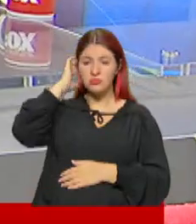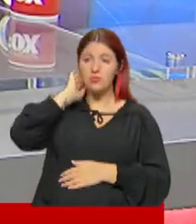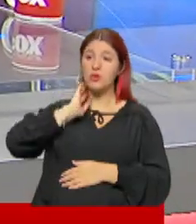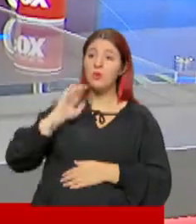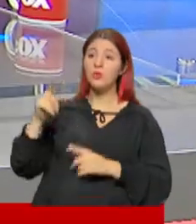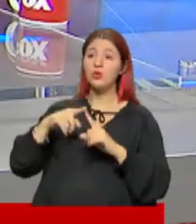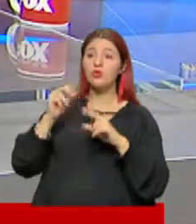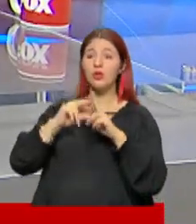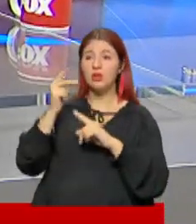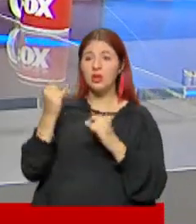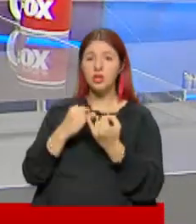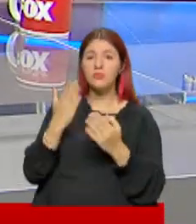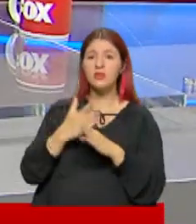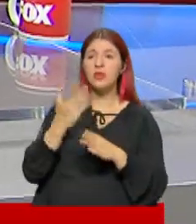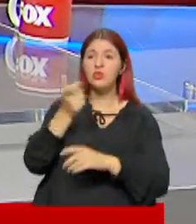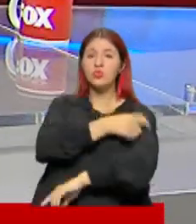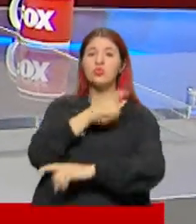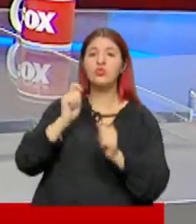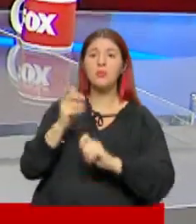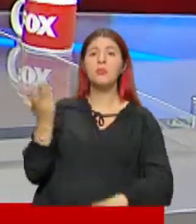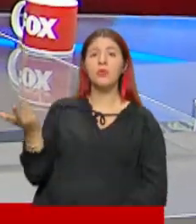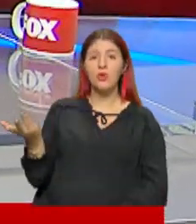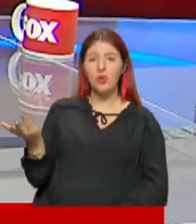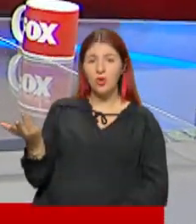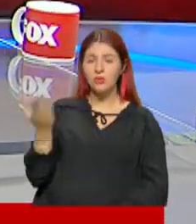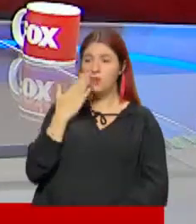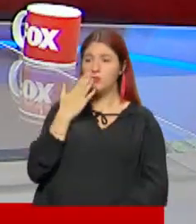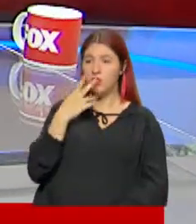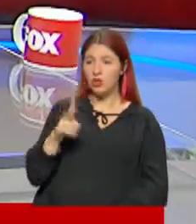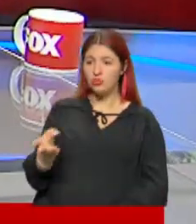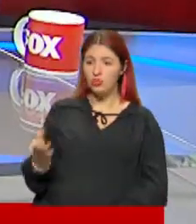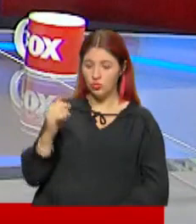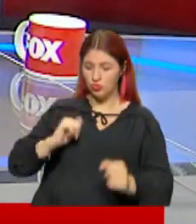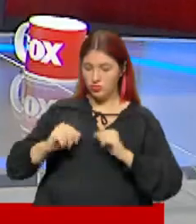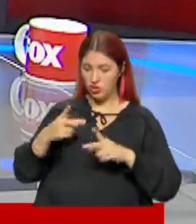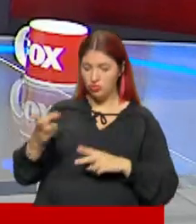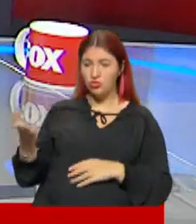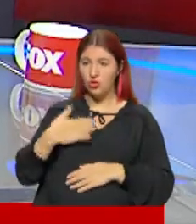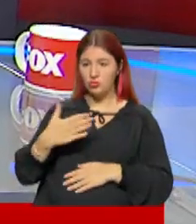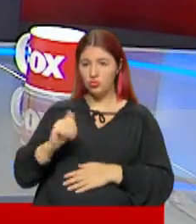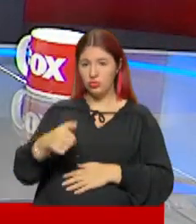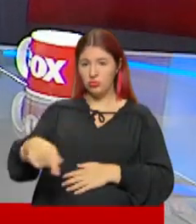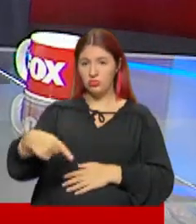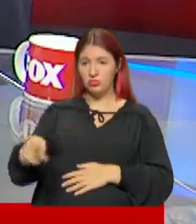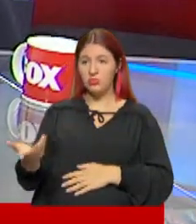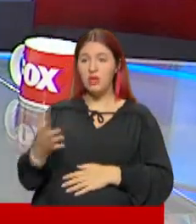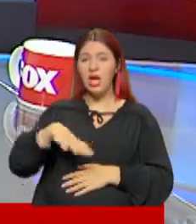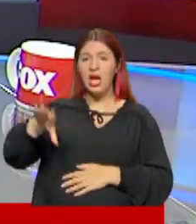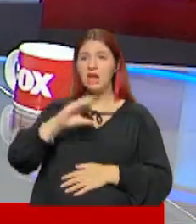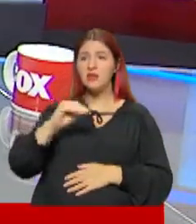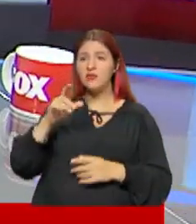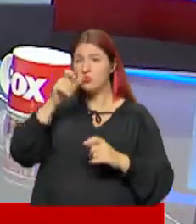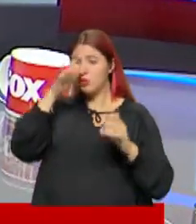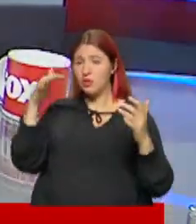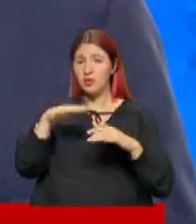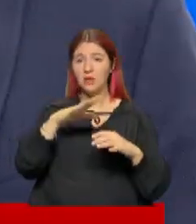TOKİ. Kardeşim niye yurt yapmıyor bu TOKİ ya? Şimdi okullar açılıyor ya. Şimdi de üniversiteler açılacak değil mi önümüzdeki günlerde? Her taraftan